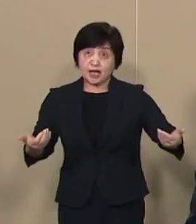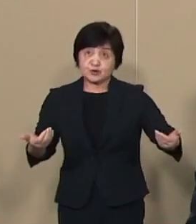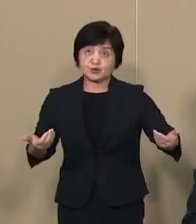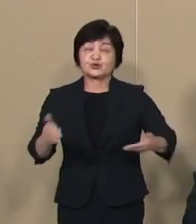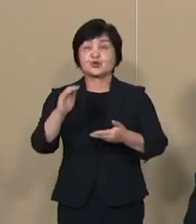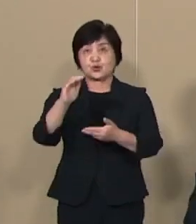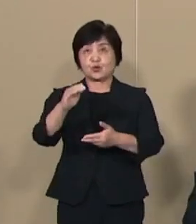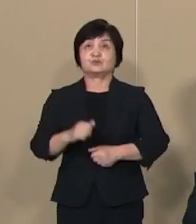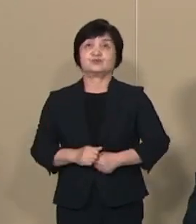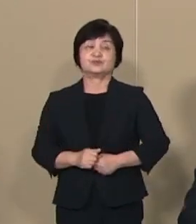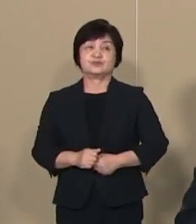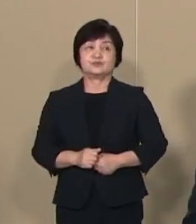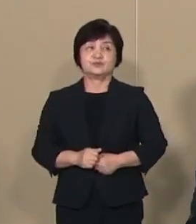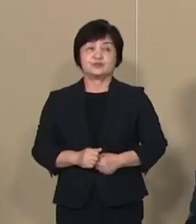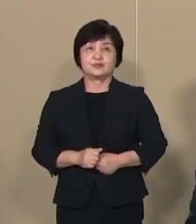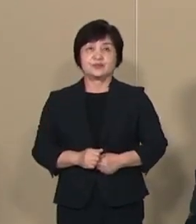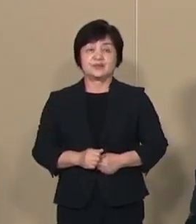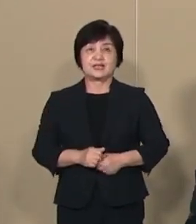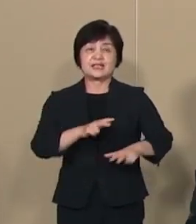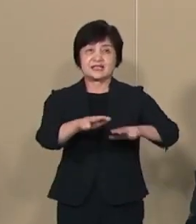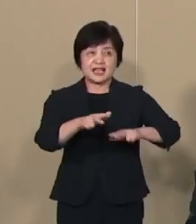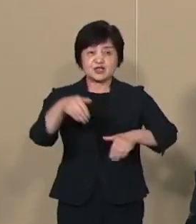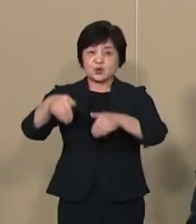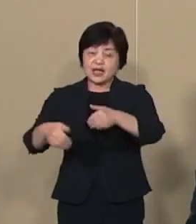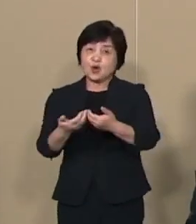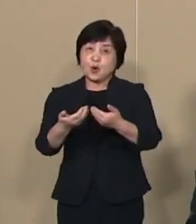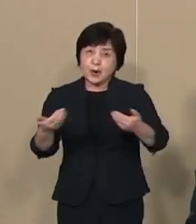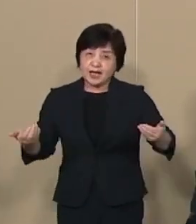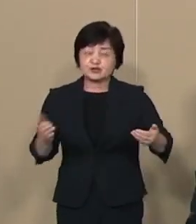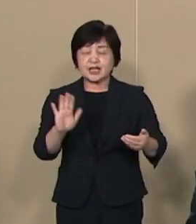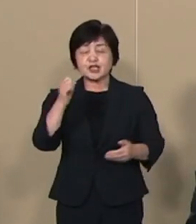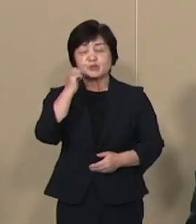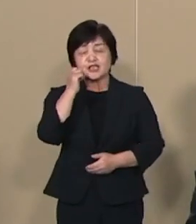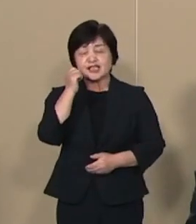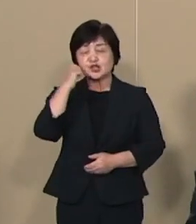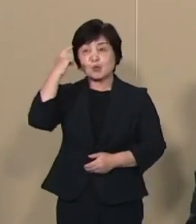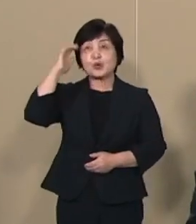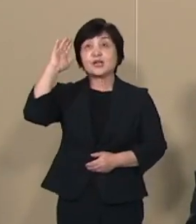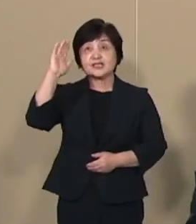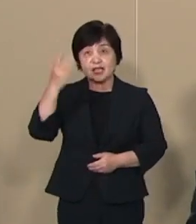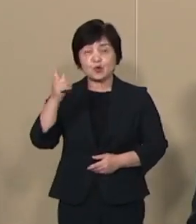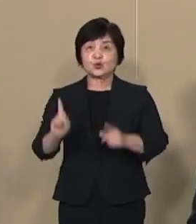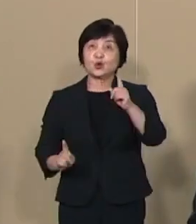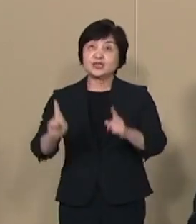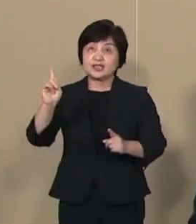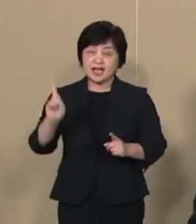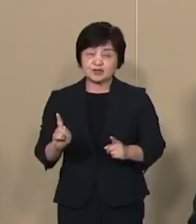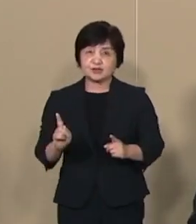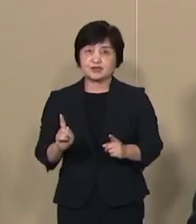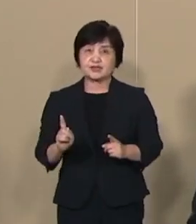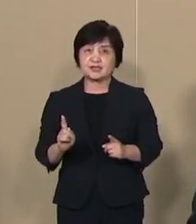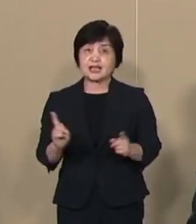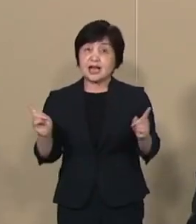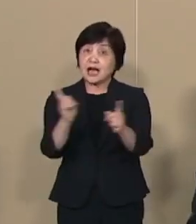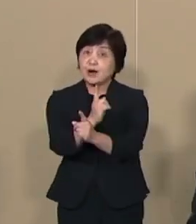てゅー風にずーっと選挙はけどああんんとにかくなる可能性が